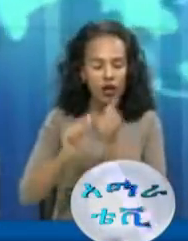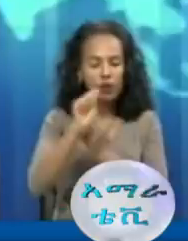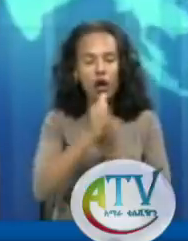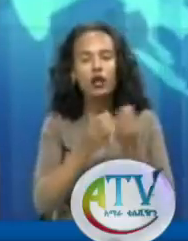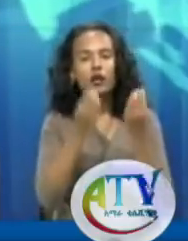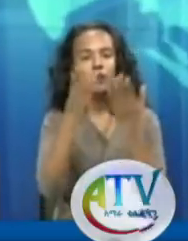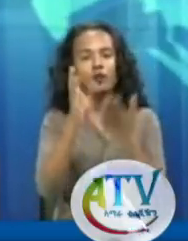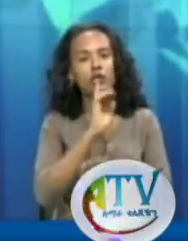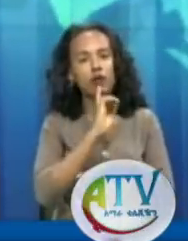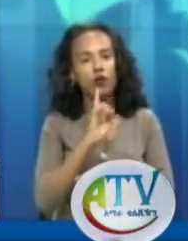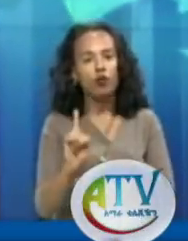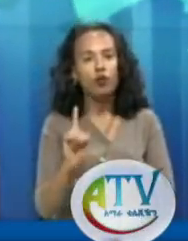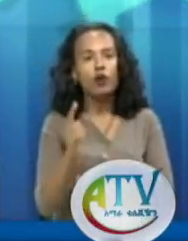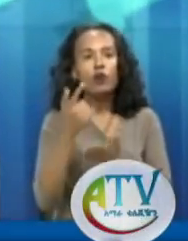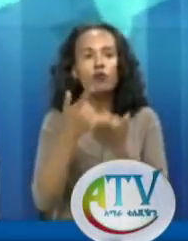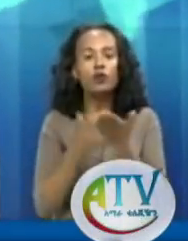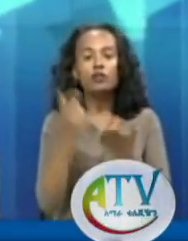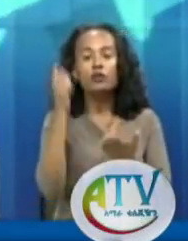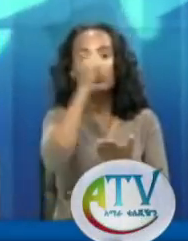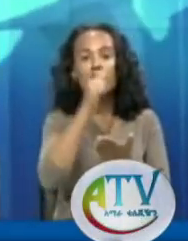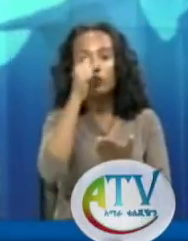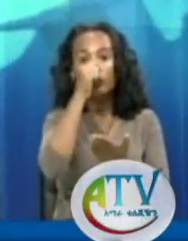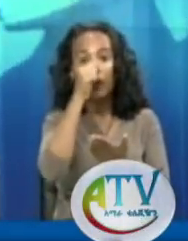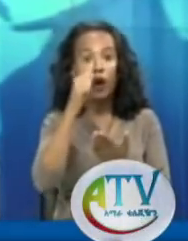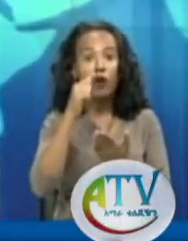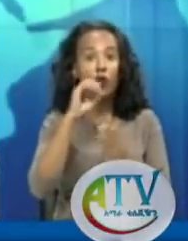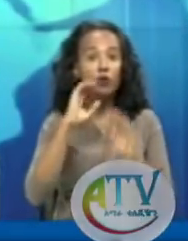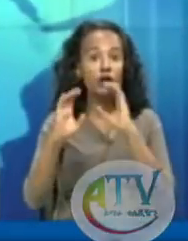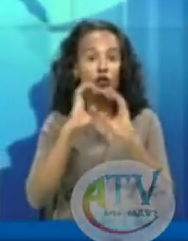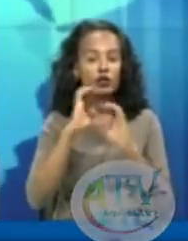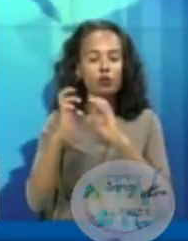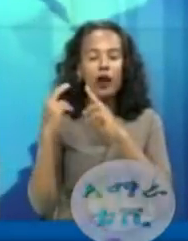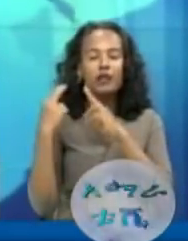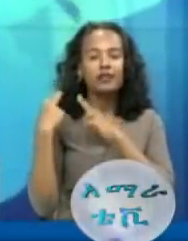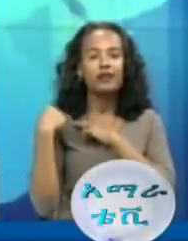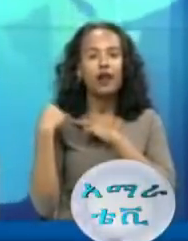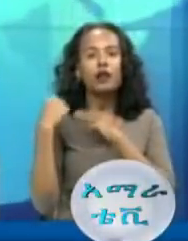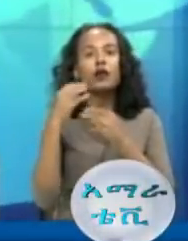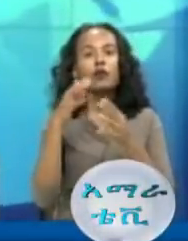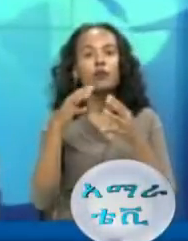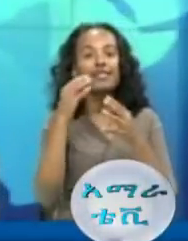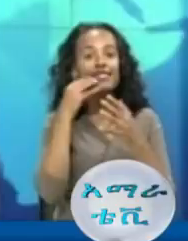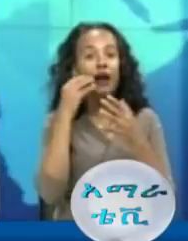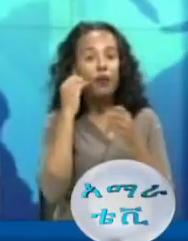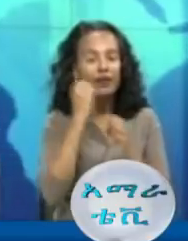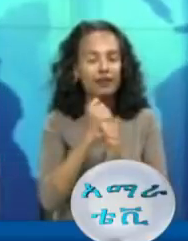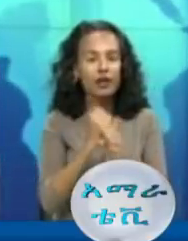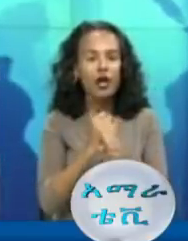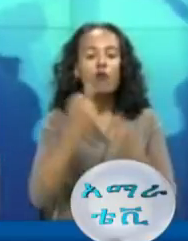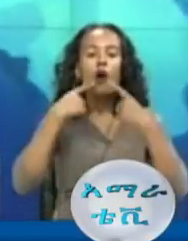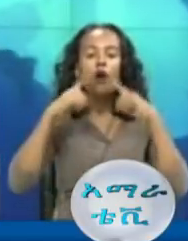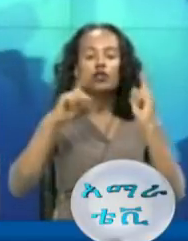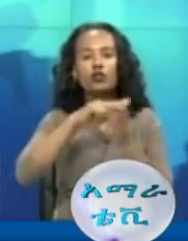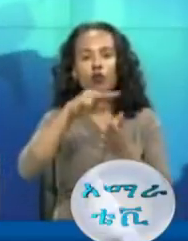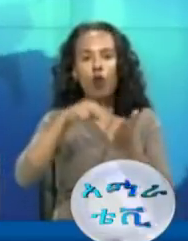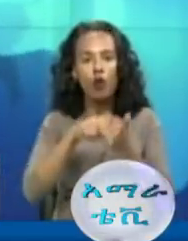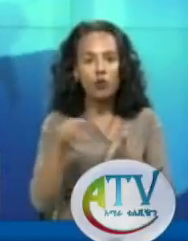ነው። ለዚህም የኢትዮጵያ ኮሚኒኬሽን ባለስልጣን መስሪያ ቤት በአዋጅ የተቋቋመ